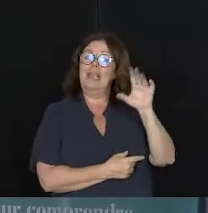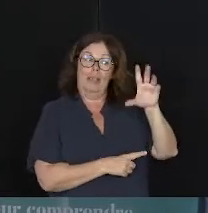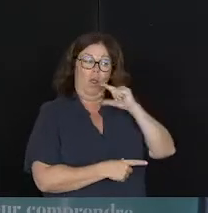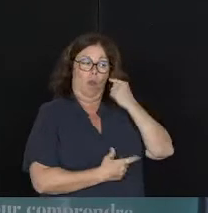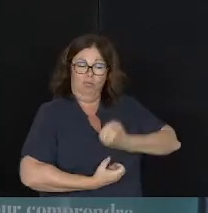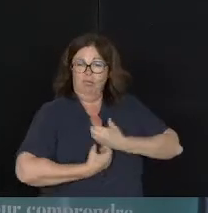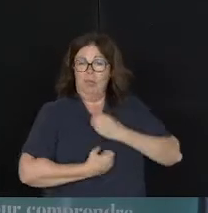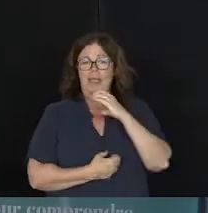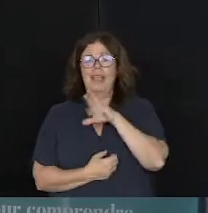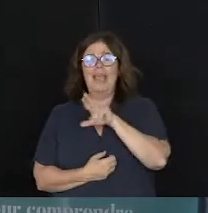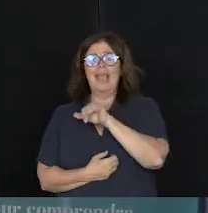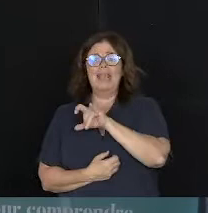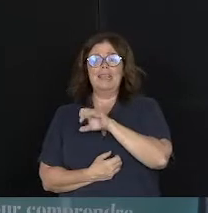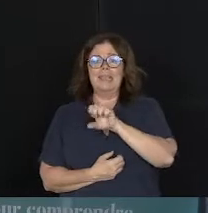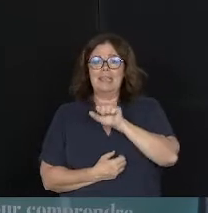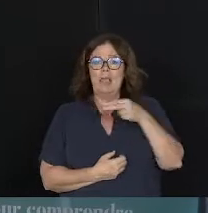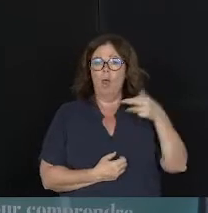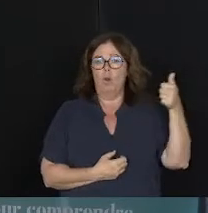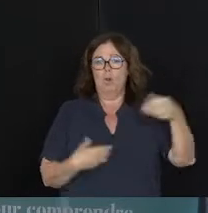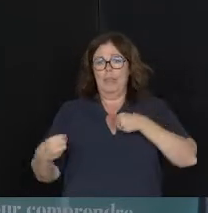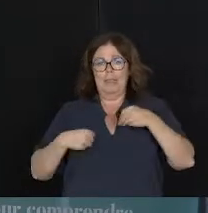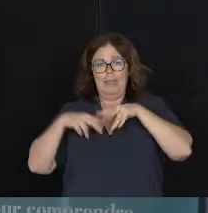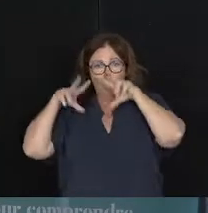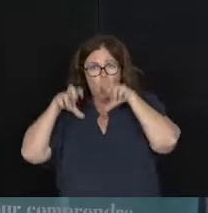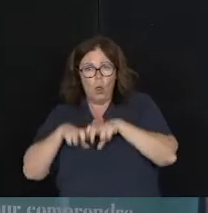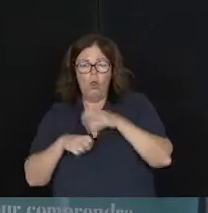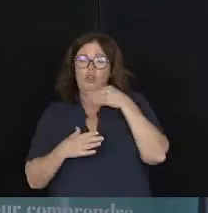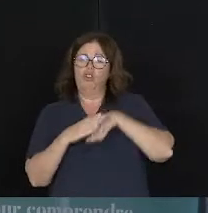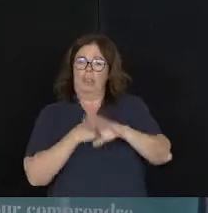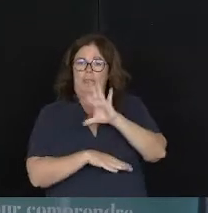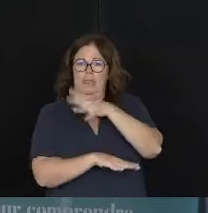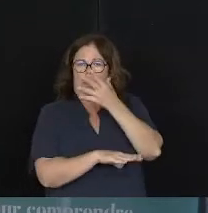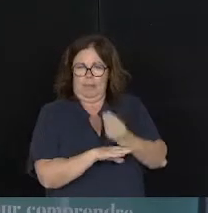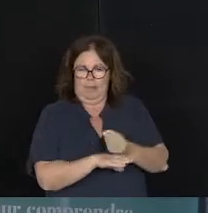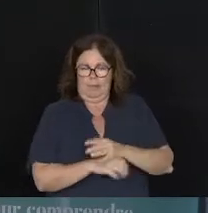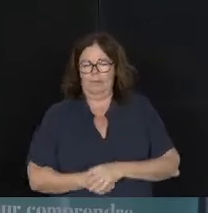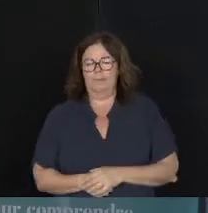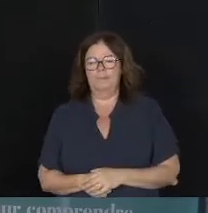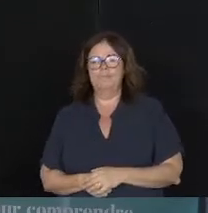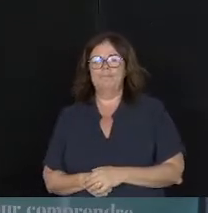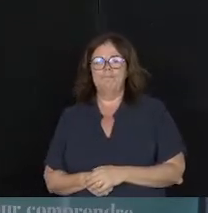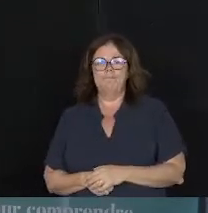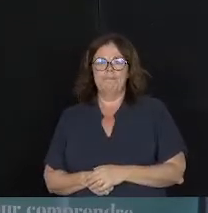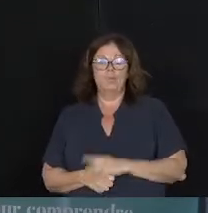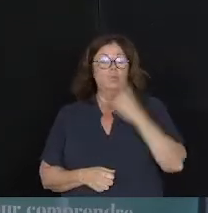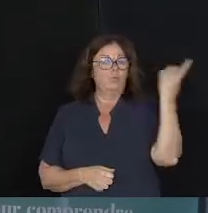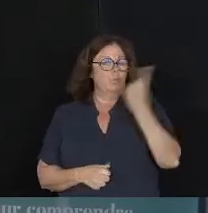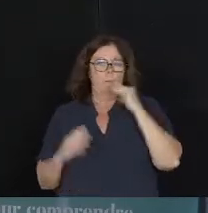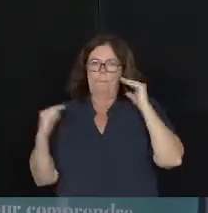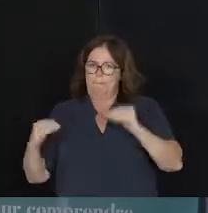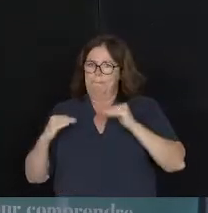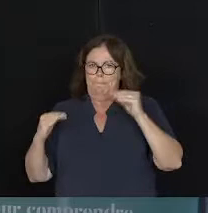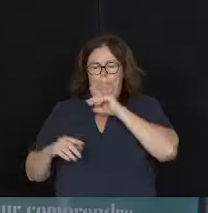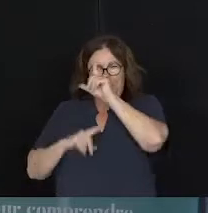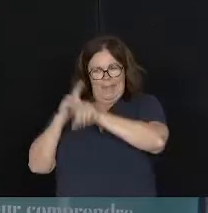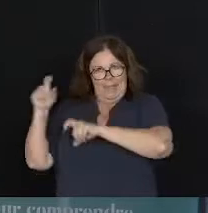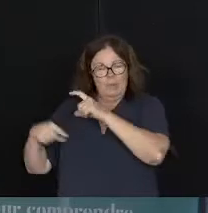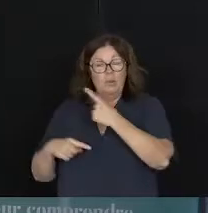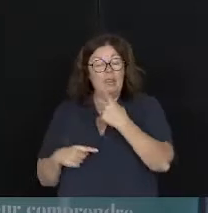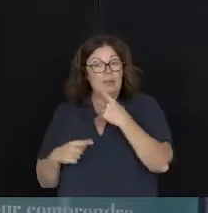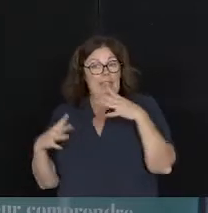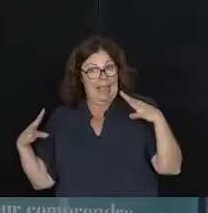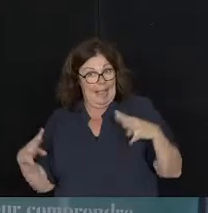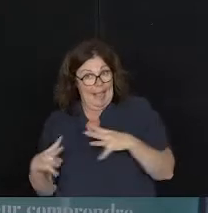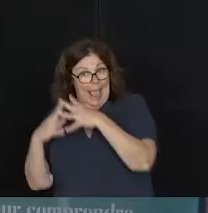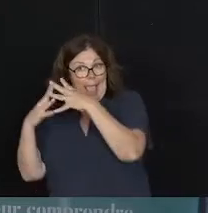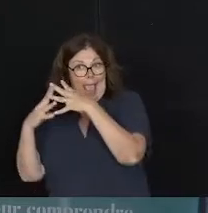recherche au CNRS, rattaché au laboratoire CESPRA. Dans les trois cas, un même questionnement. Qu'est-ce que la guerre